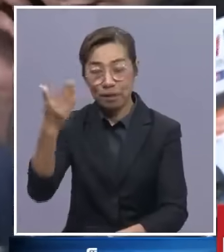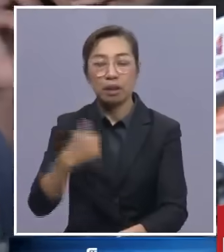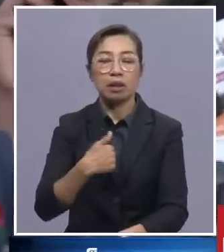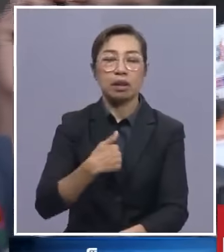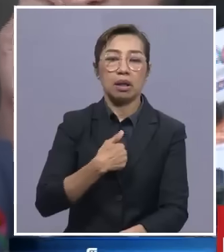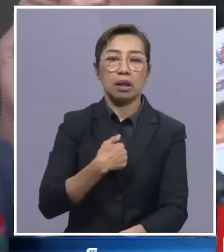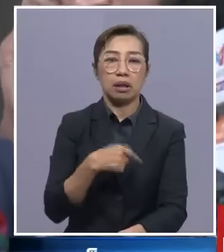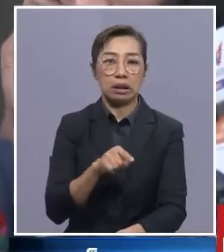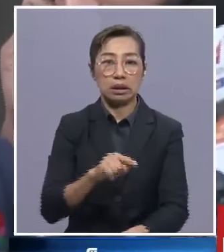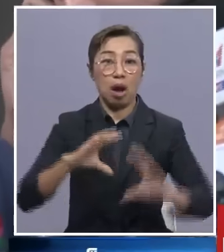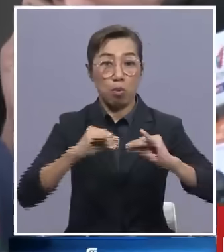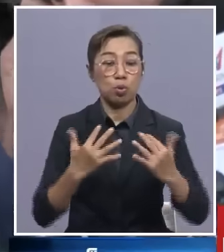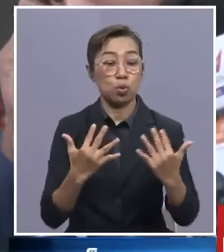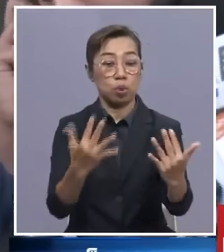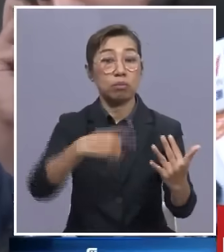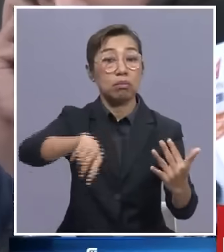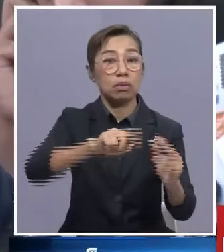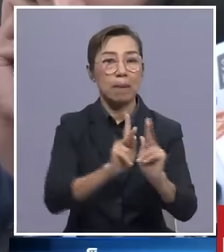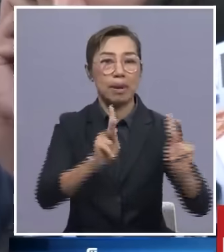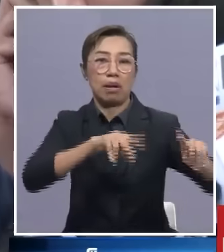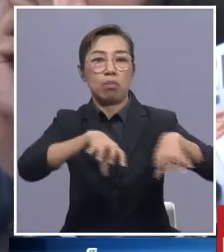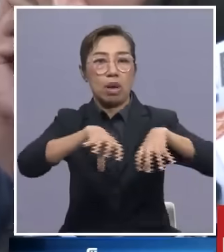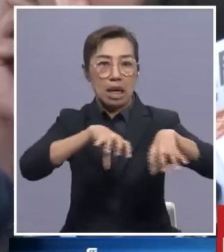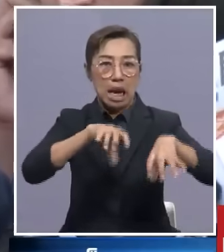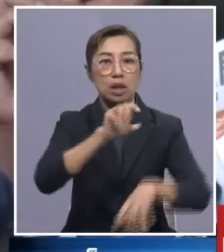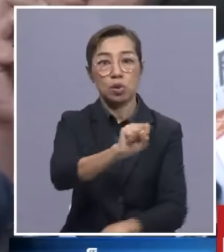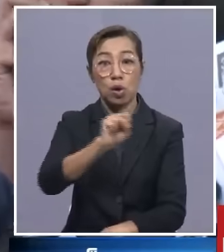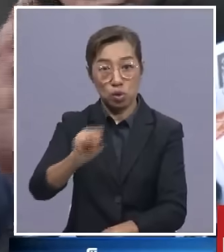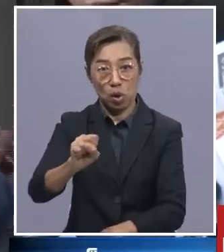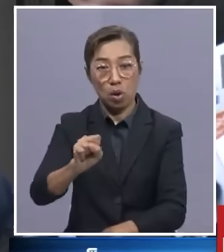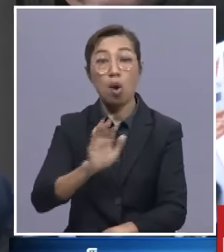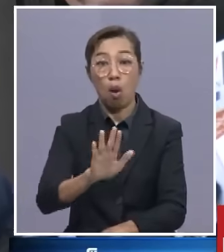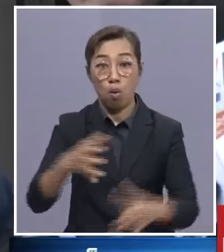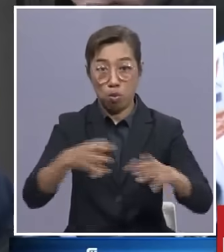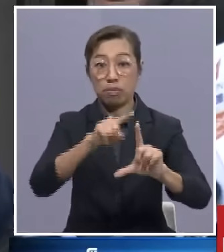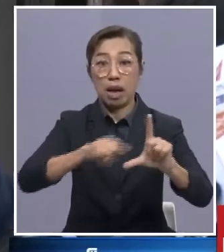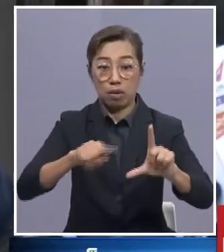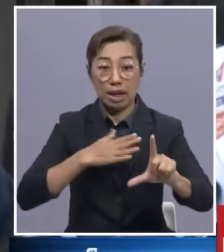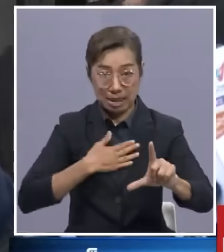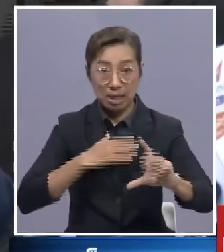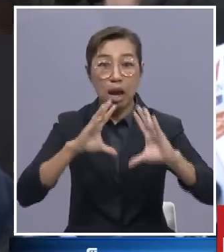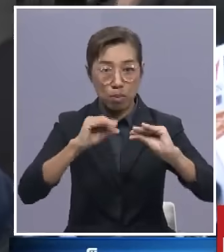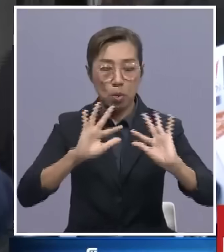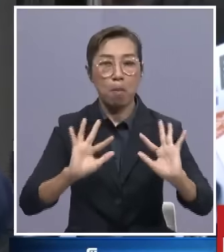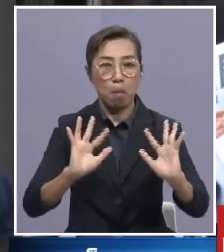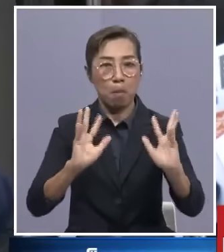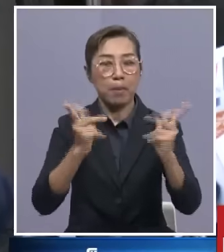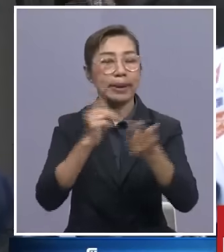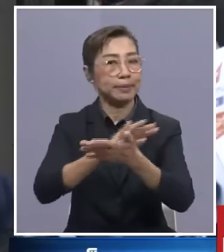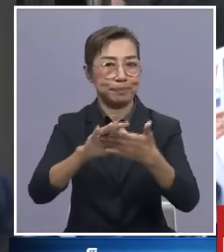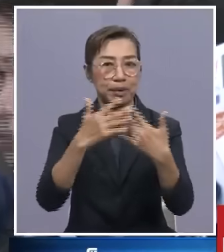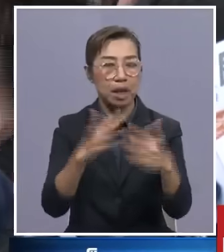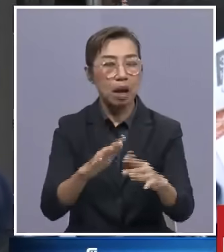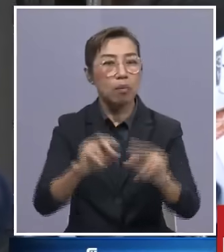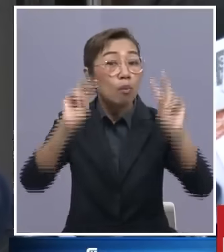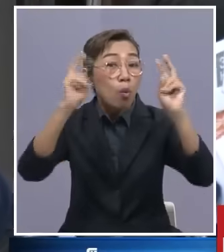ประชุมร่วมระหว่างคณะกรรมการบริหารพรรคและก็สสพรรคกก้าไกก็ได้สิ้นสุดลลงแล้วในการพิจารณา